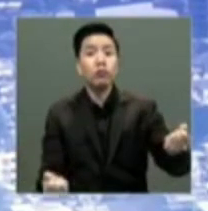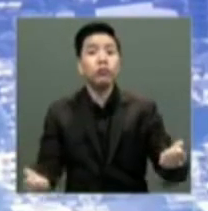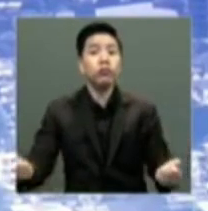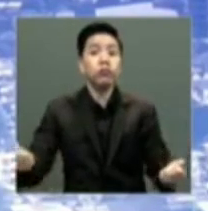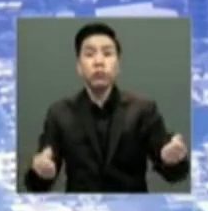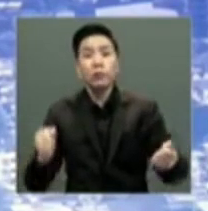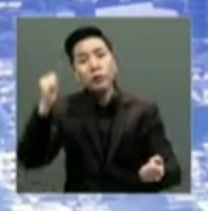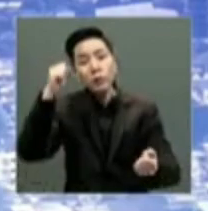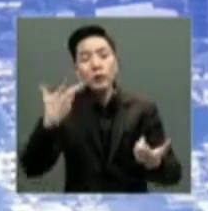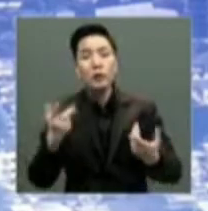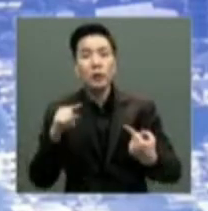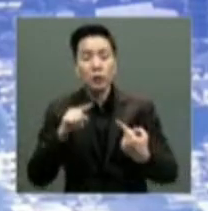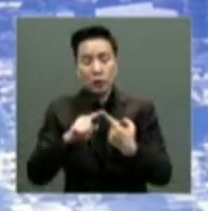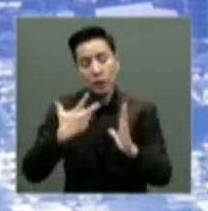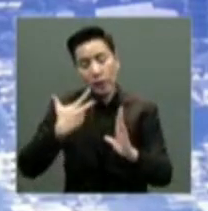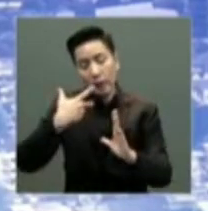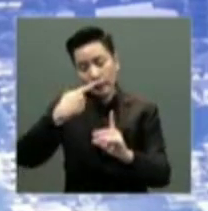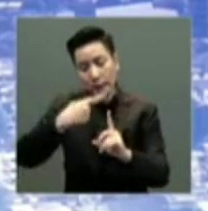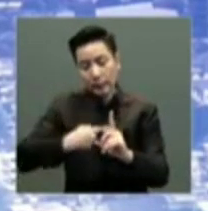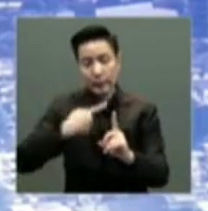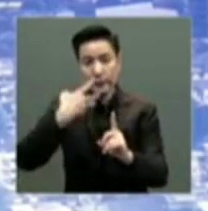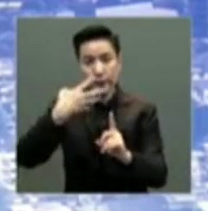ขอไอเจ็บคอมีน้ำมูกมีเสมหะแล้วก็ไปตรวจที่โรงพยาบาลแห่งหนึ่งในจังหวัดสมุทรปราการและกลับไปปฏิบัติงานได้เป็นปกตินะครับแต่ต่อมาวันที่3